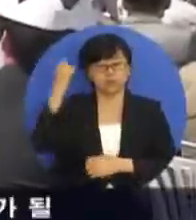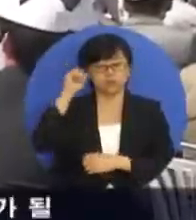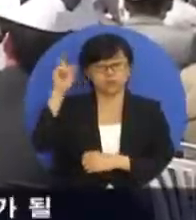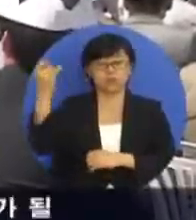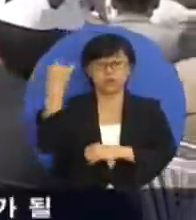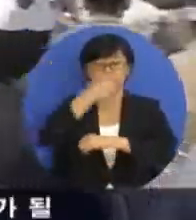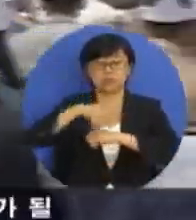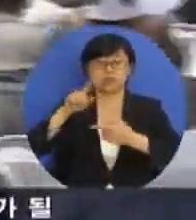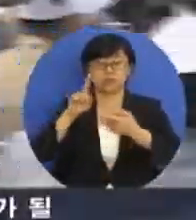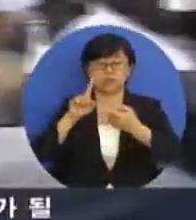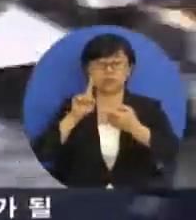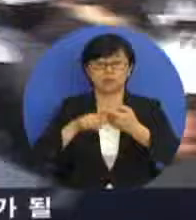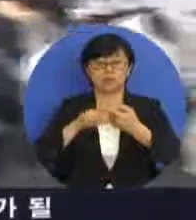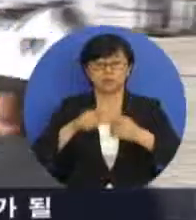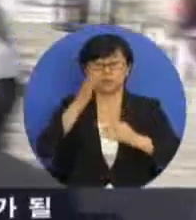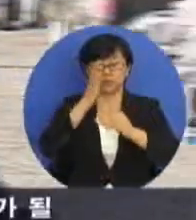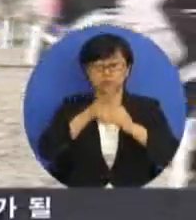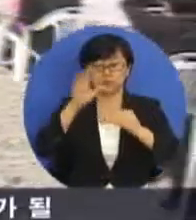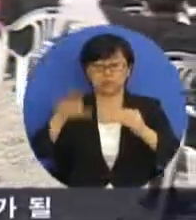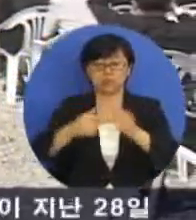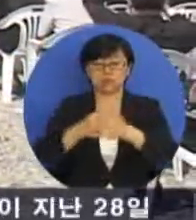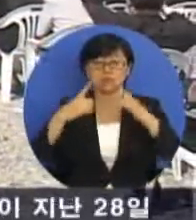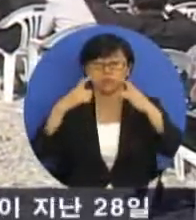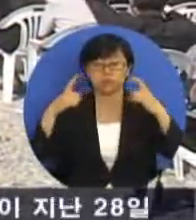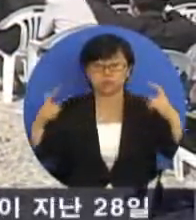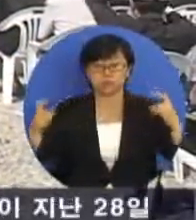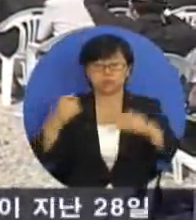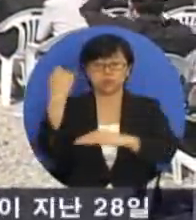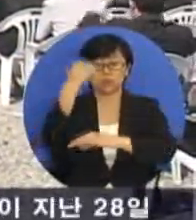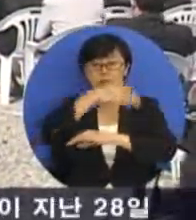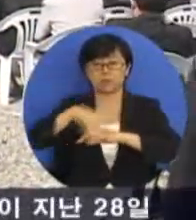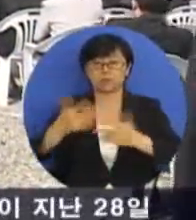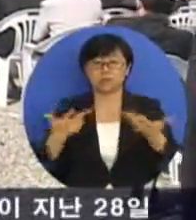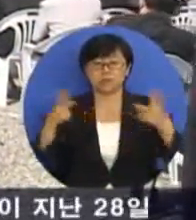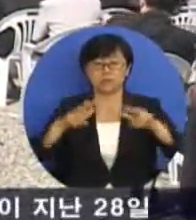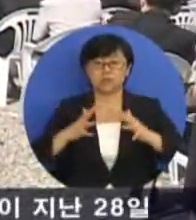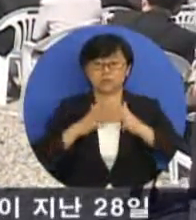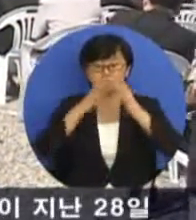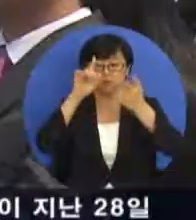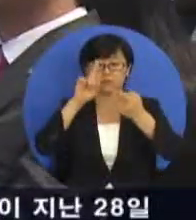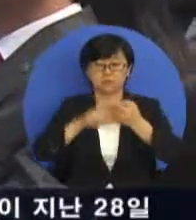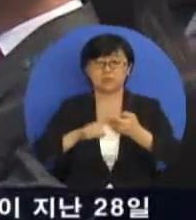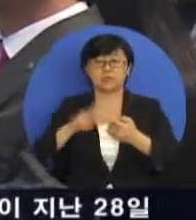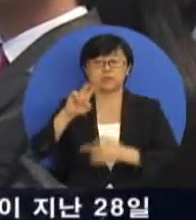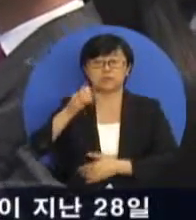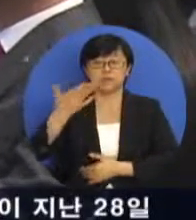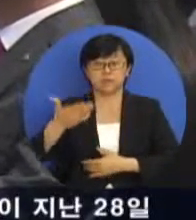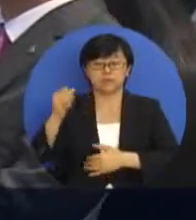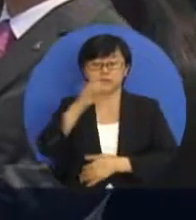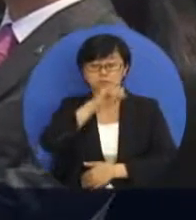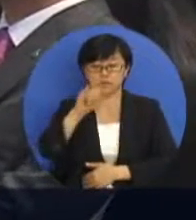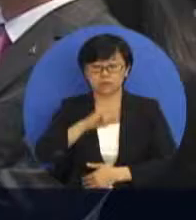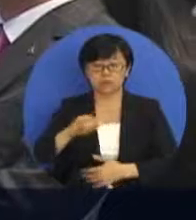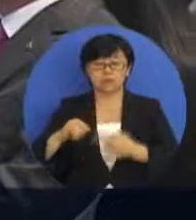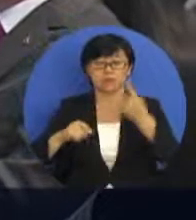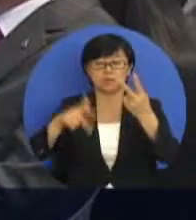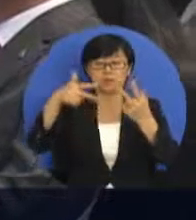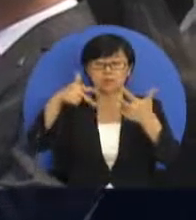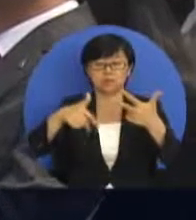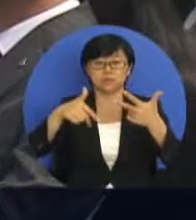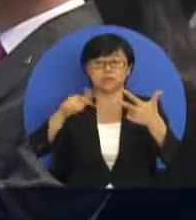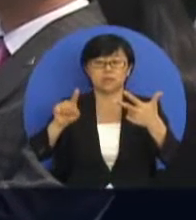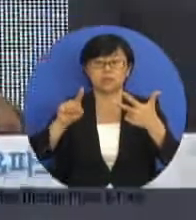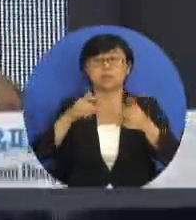고품격 디자인 중심 도시 서울의 랜드마크가 될 동대문 디자인 플라자인 파크 착공식이 지난 28일 을지로